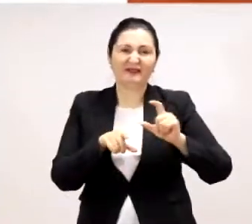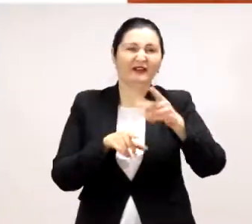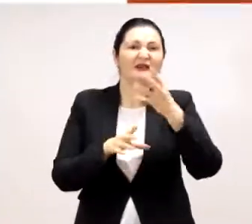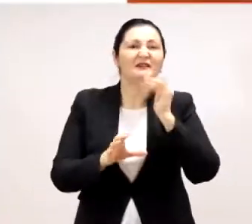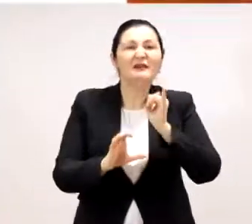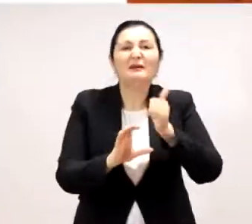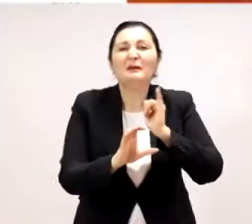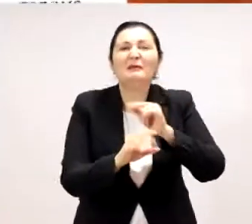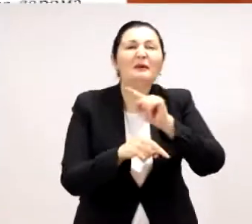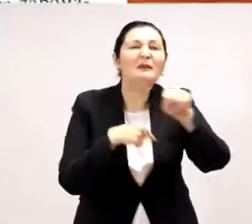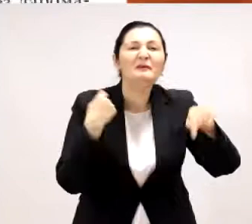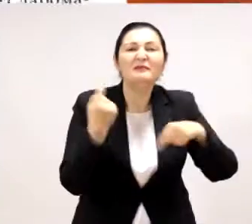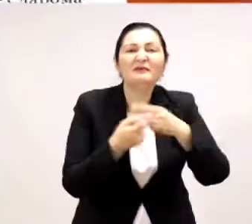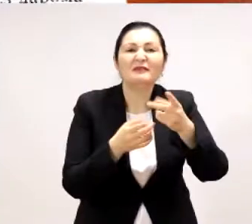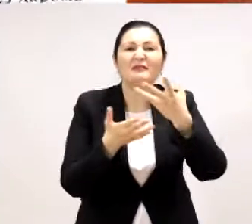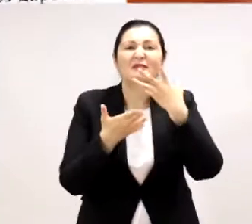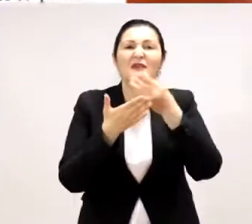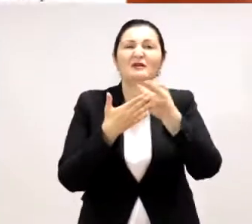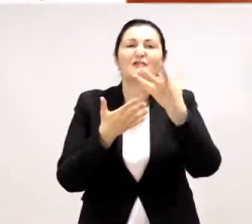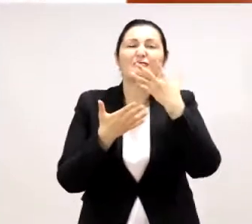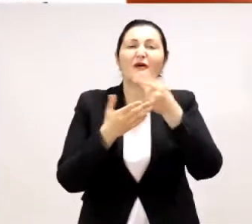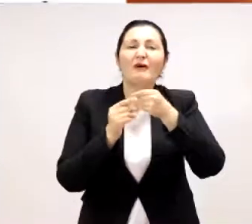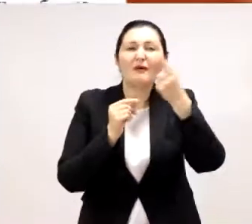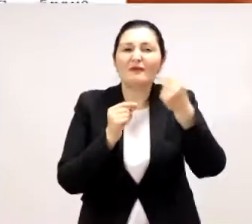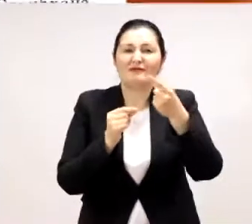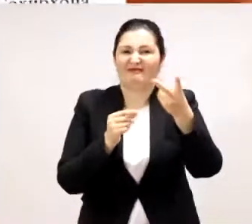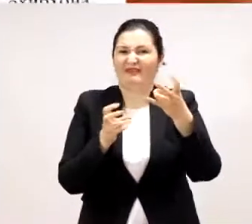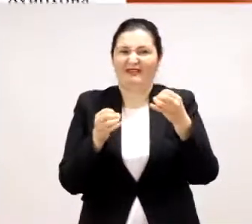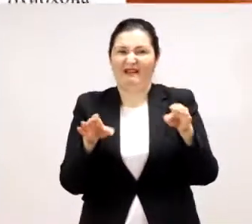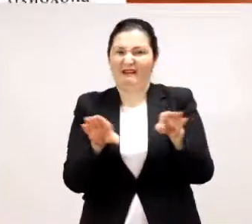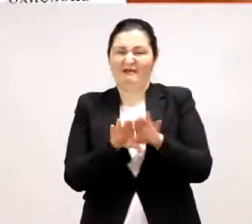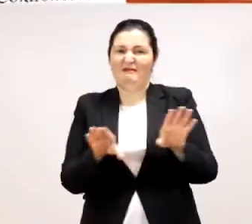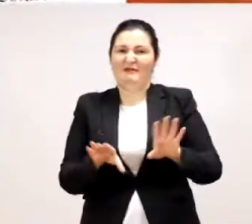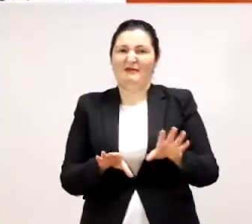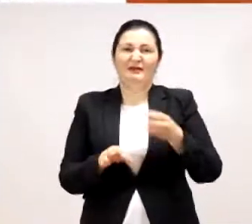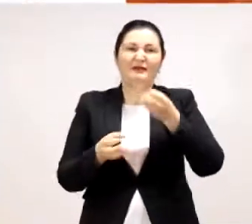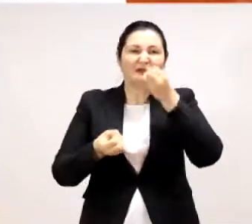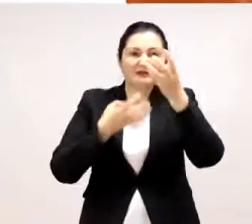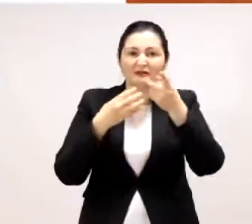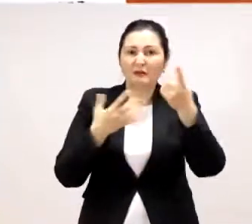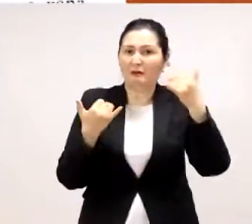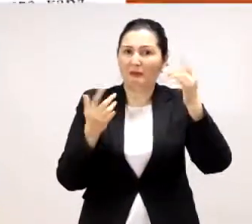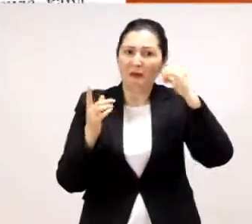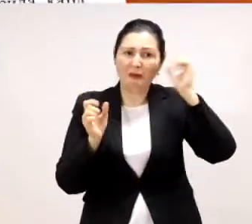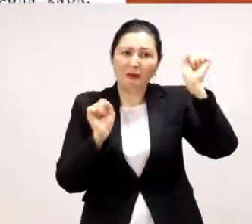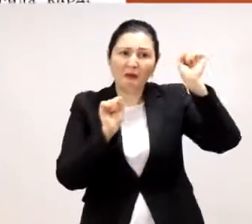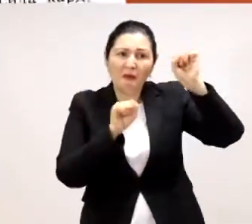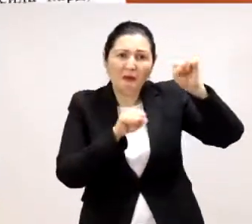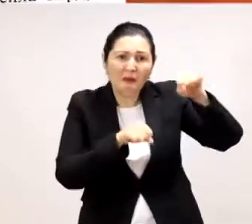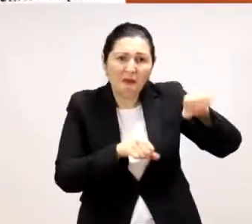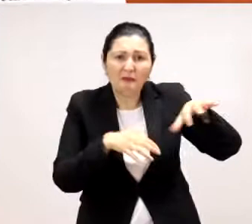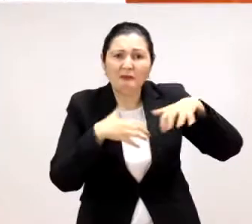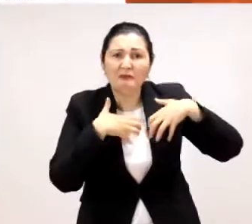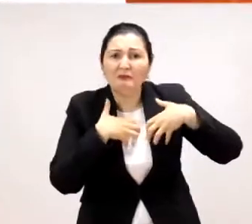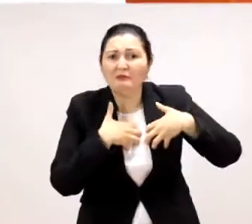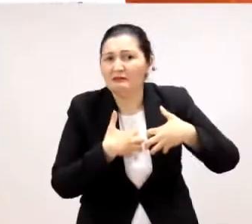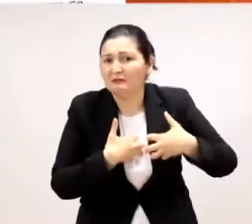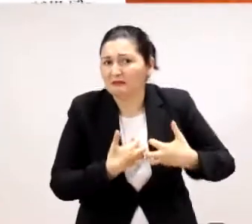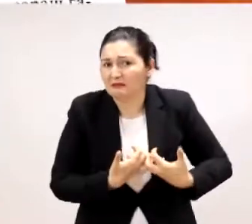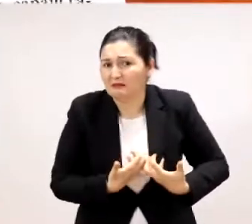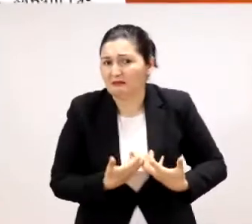پولیسی صدبرگ هاست، بودنی بابونه ها نارواست. بابونه ها سرخم شدند، غمگین شده